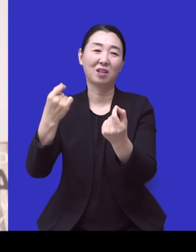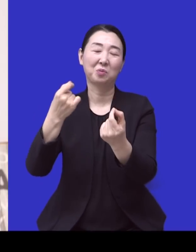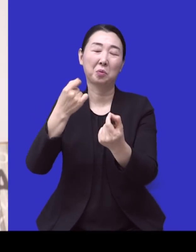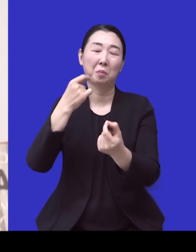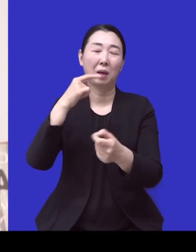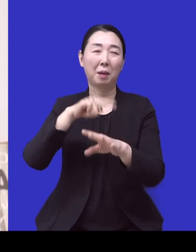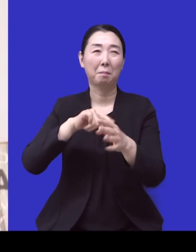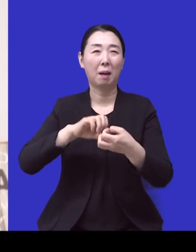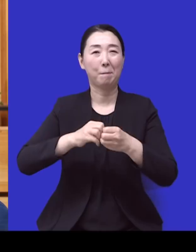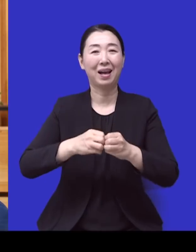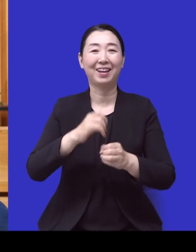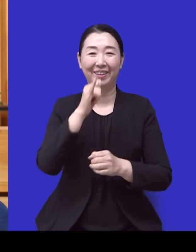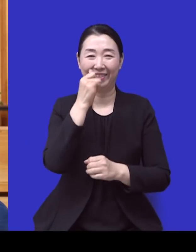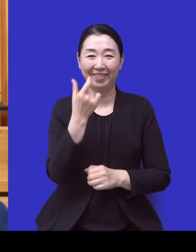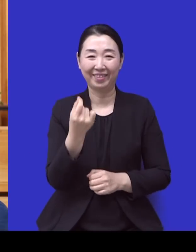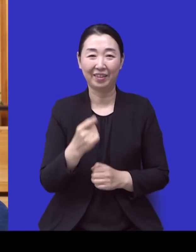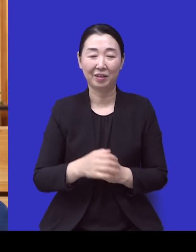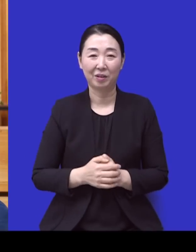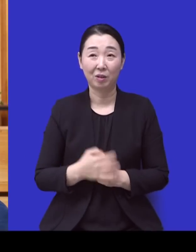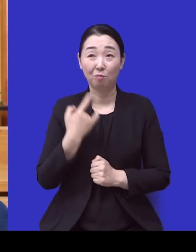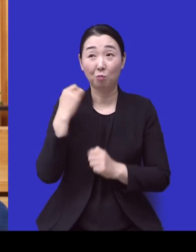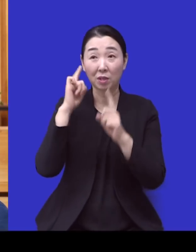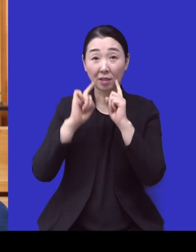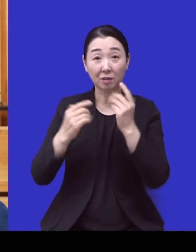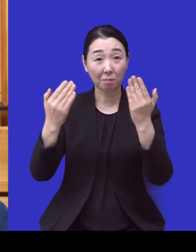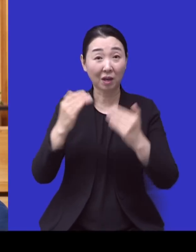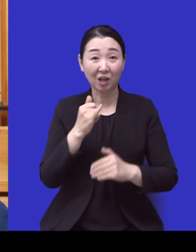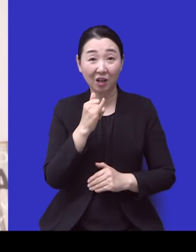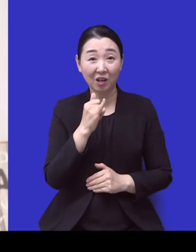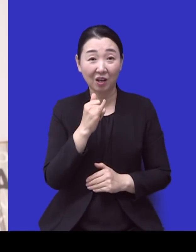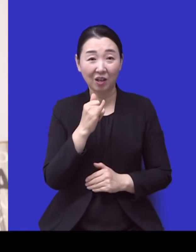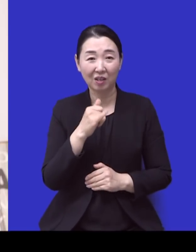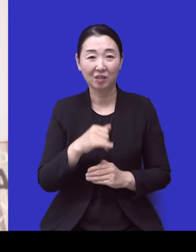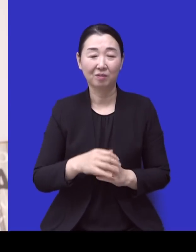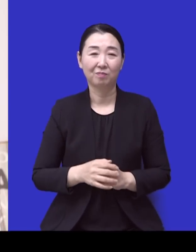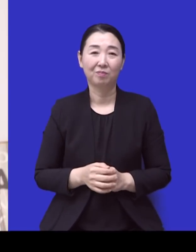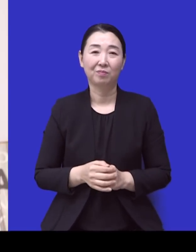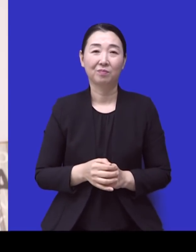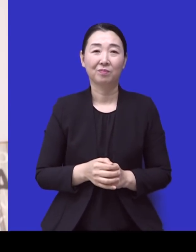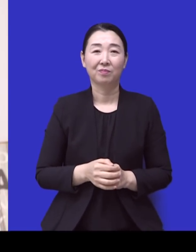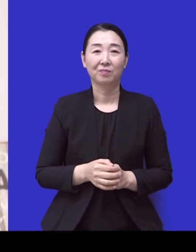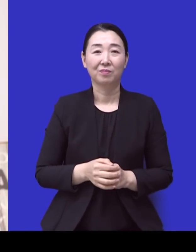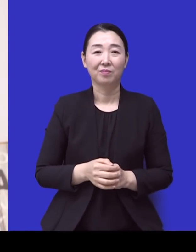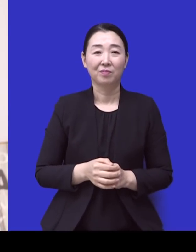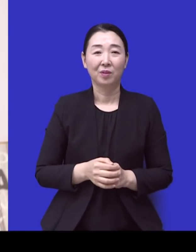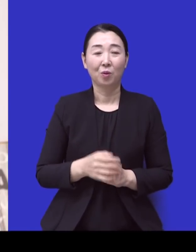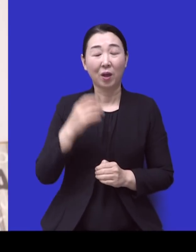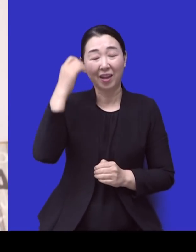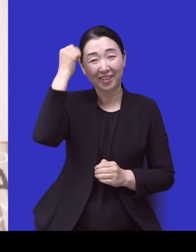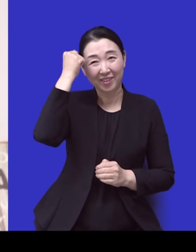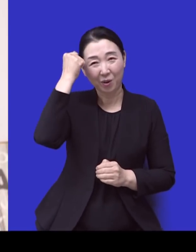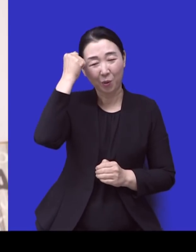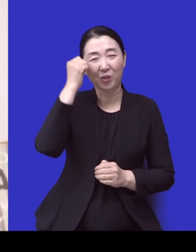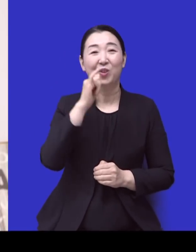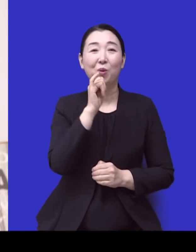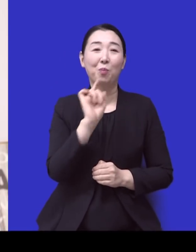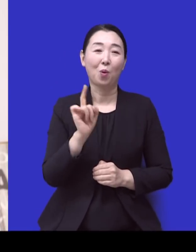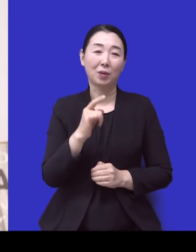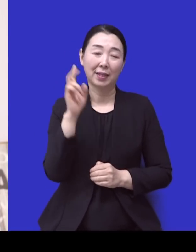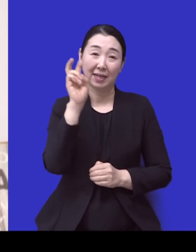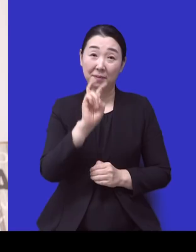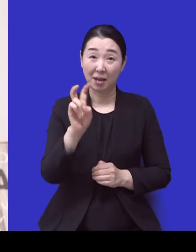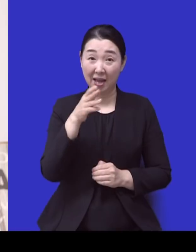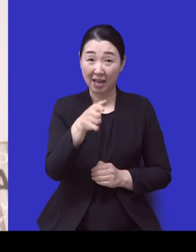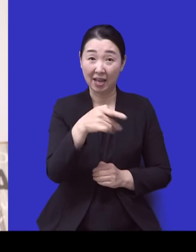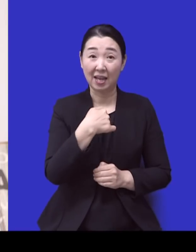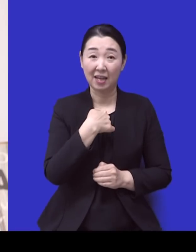그런 부분이 좀 있었던 것 같아요. 부모님께 뭐 상처를 받았을 때도 있었어요? 사실 조금 기억에 남는 게 예. 제가 이제 음악을 했었다고